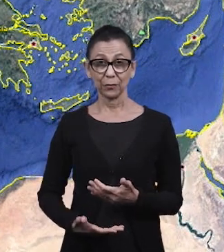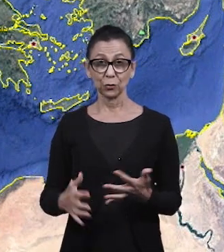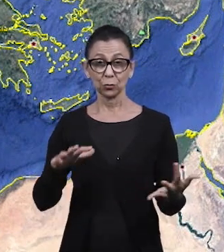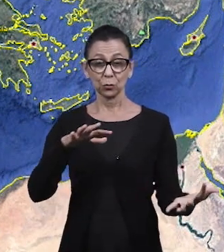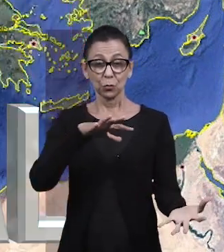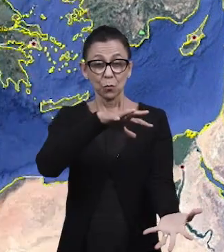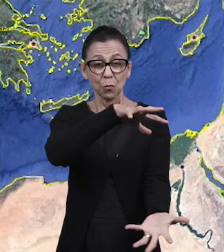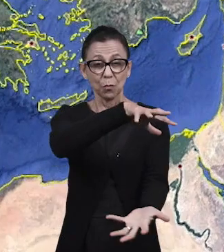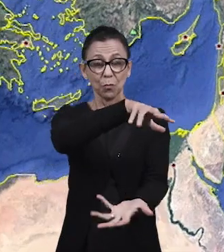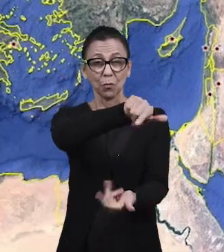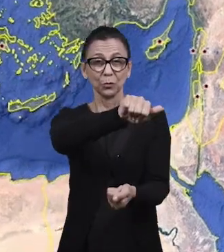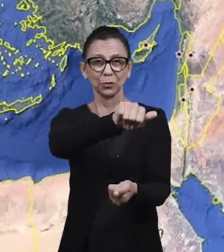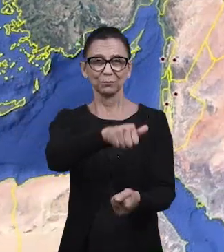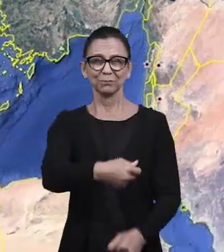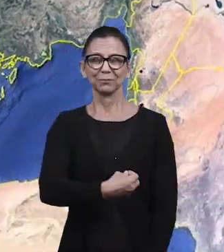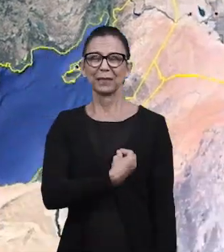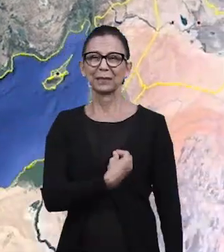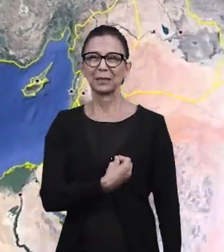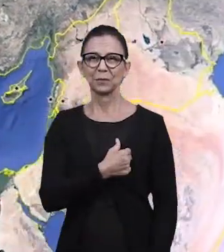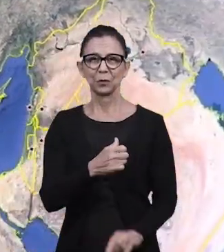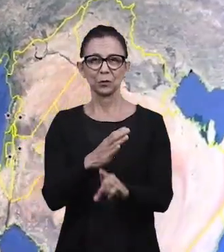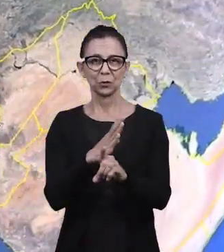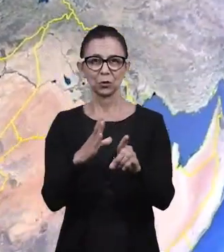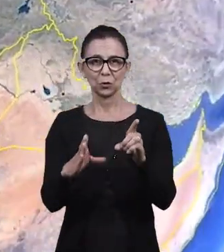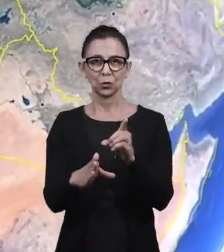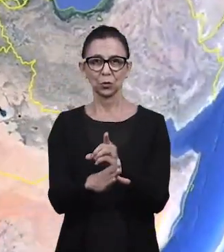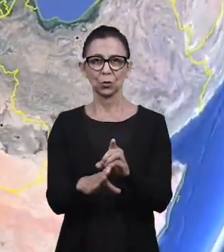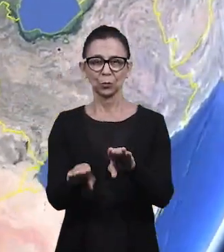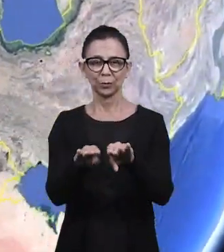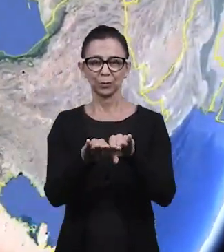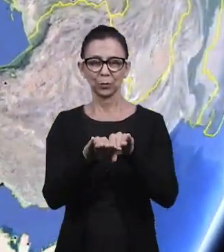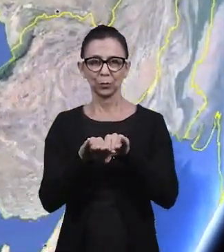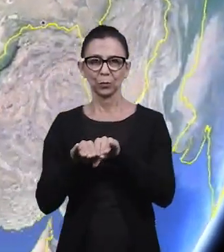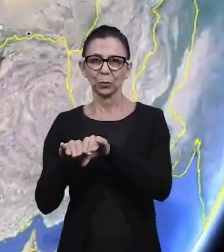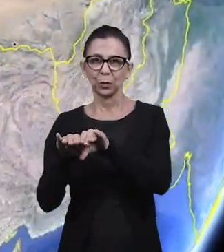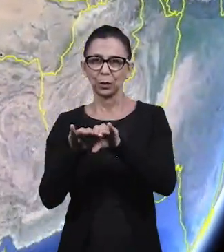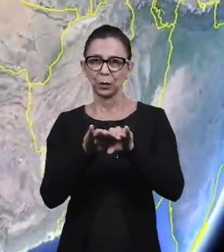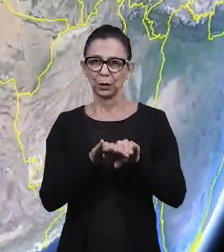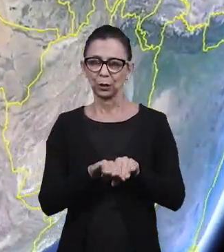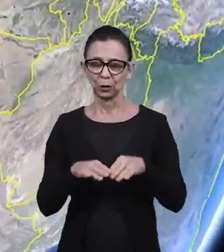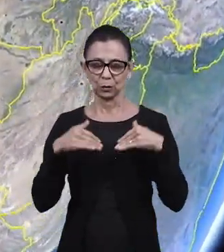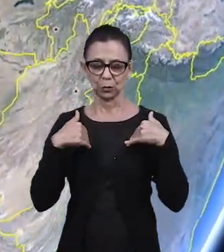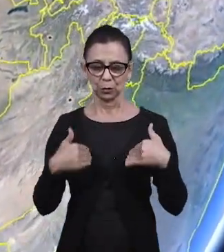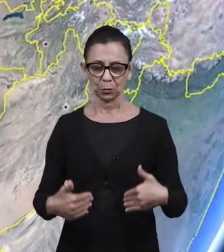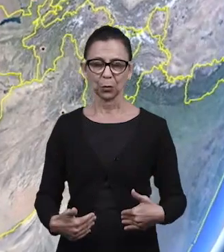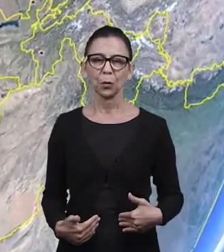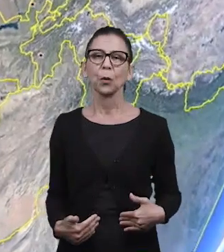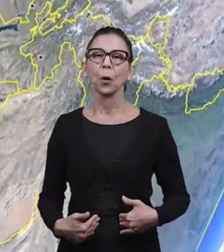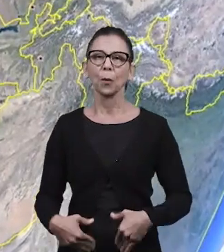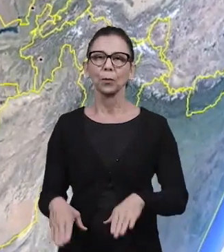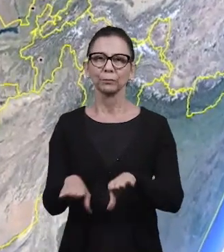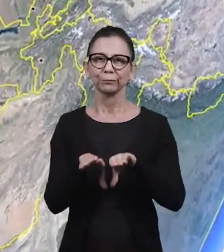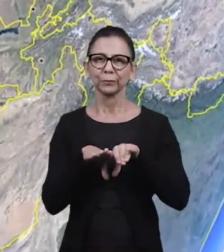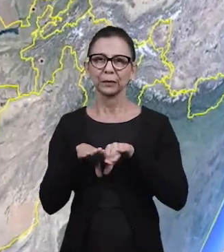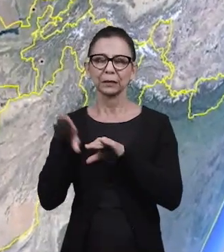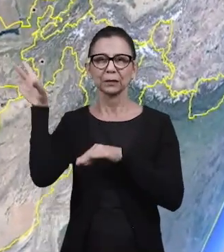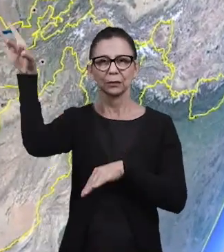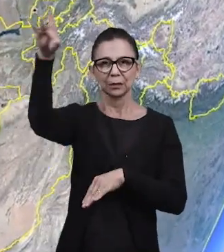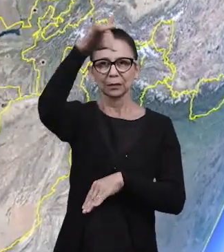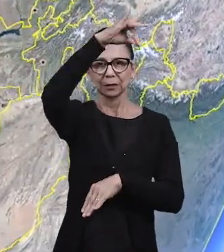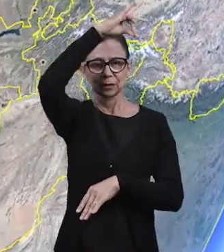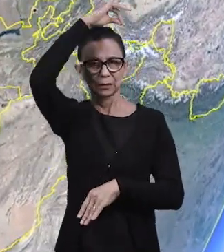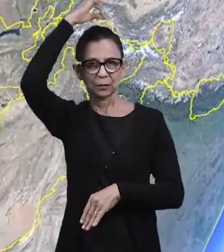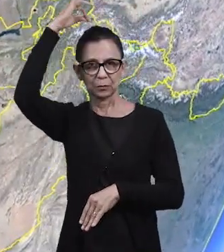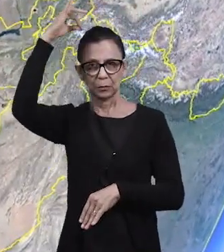Des frères et sœurs de toutes les parties du monde participent dans le même culte, ensemble, dans un même corps et dans un même